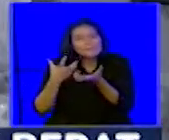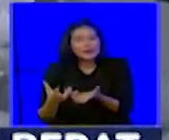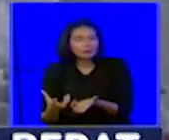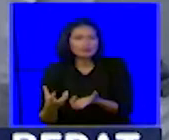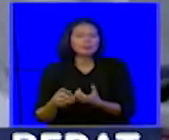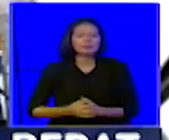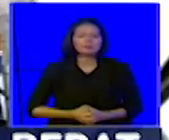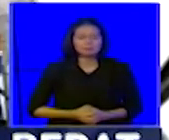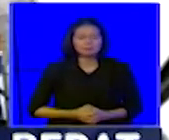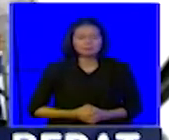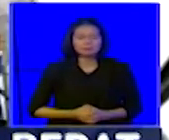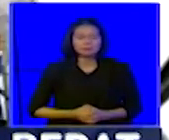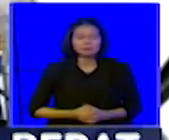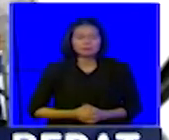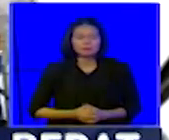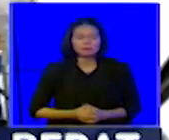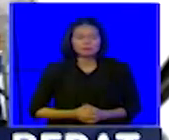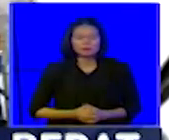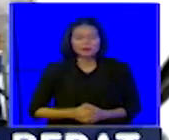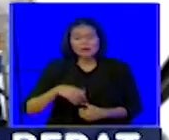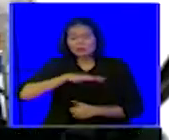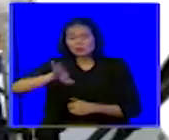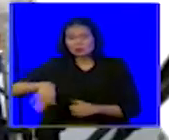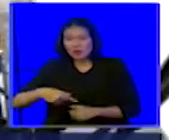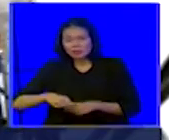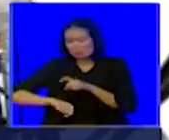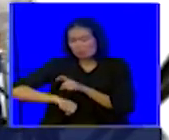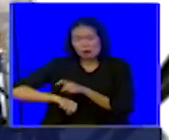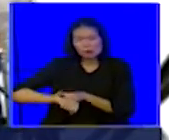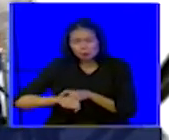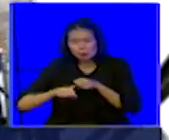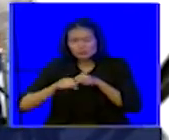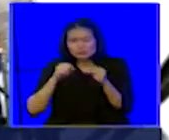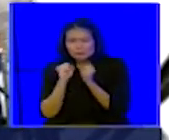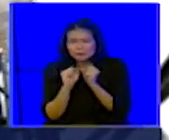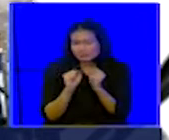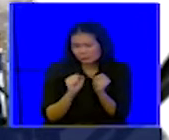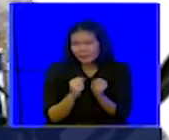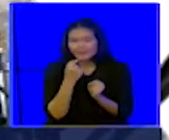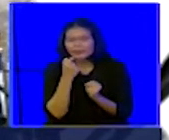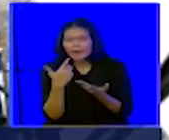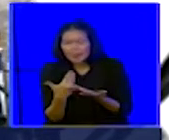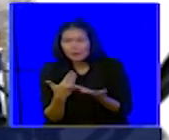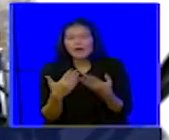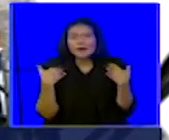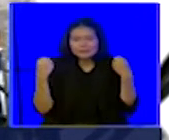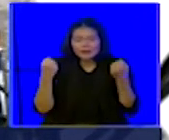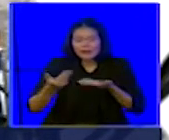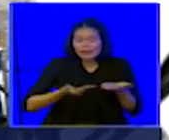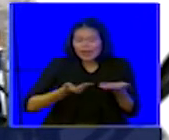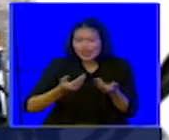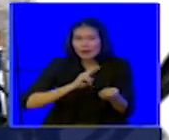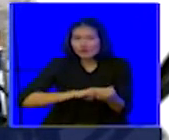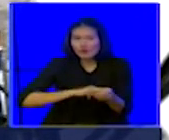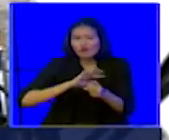sakit. Semua ini sekarang berpacu dengan waktu supaya layanan kesehatan kepada seluruh pasien